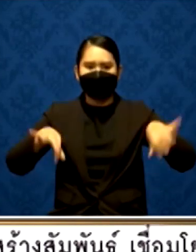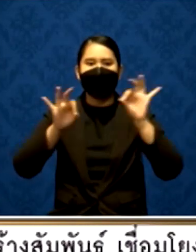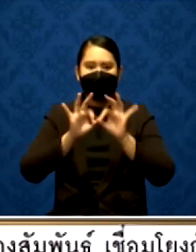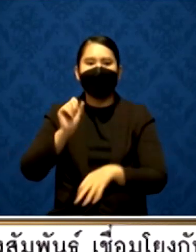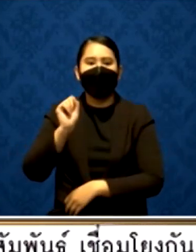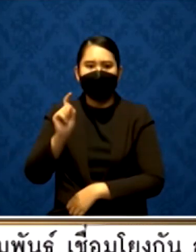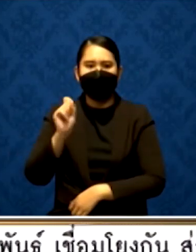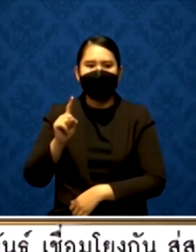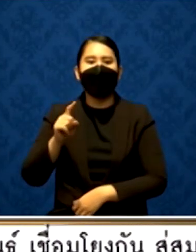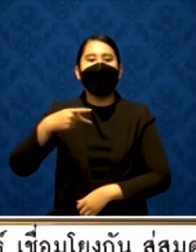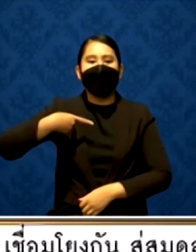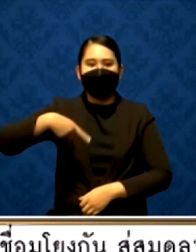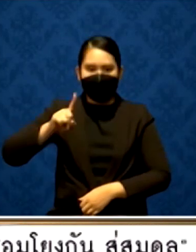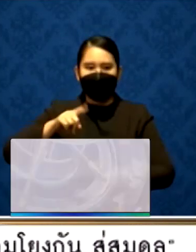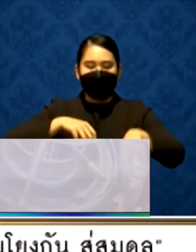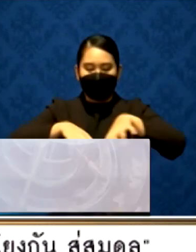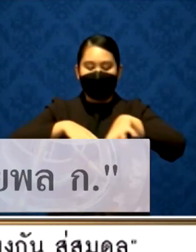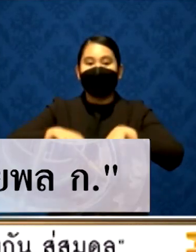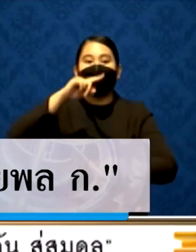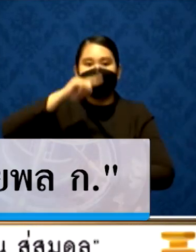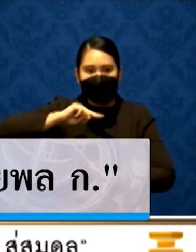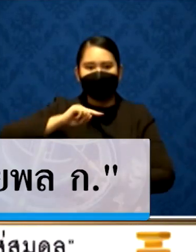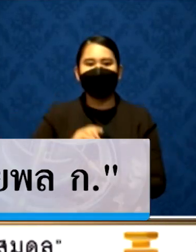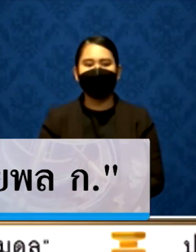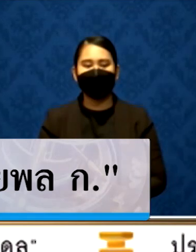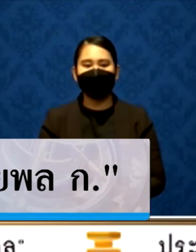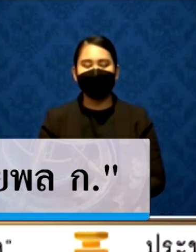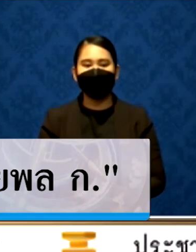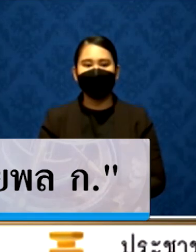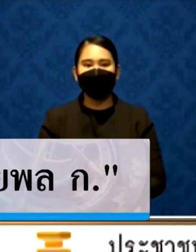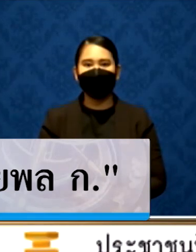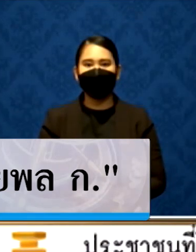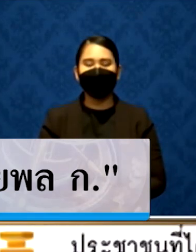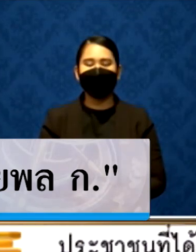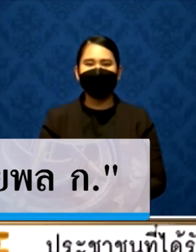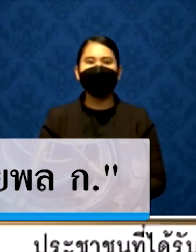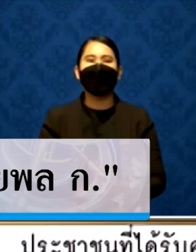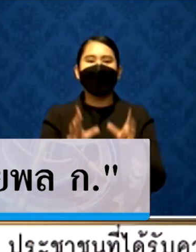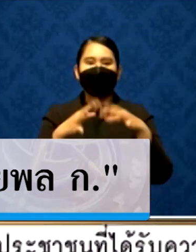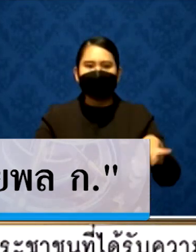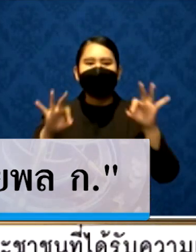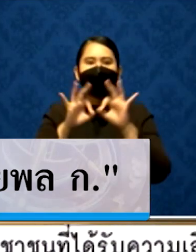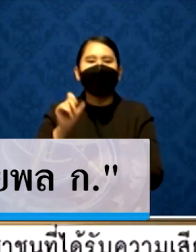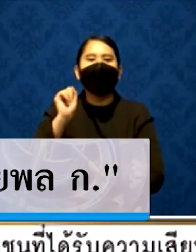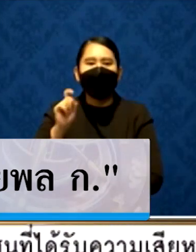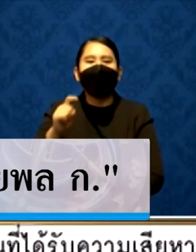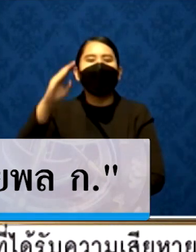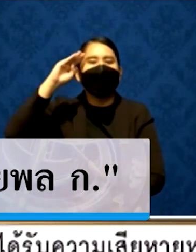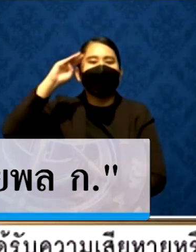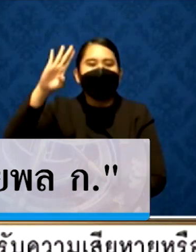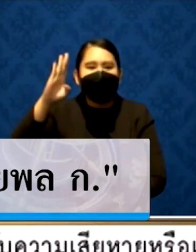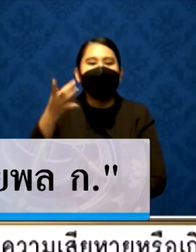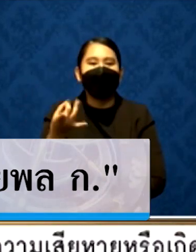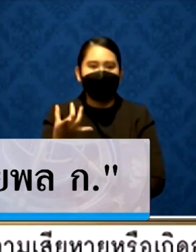มปล่อยไปได้ยังไงให้มีการซื้อขายตำแหน่งแล้วก็มีการอุ้มพลตำรวจตรีคนหนึ่งชื่อย่อกอ